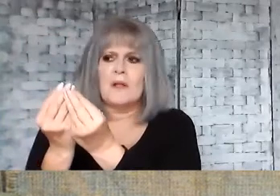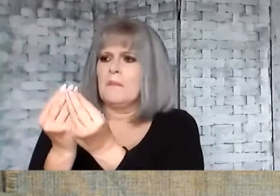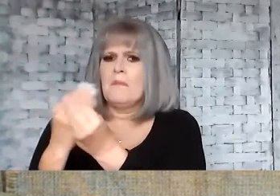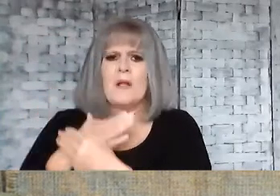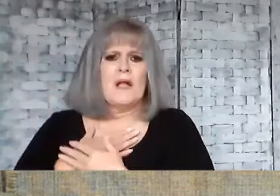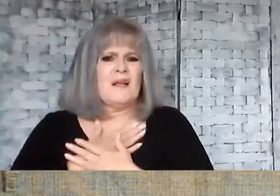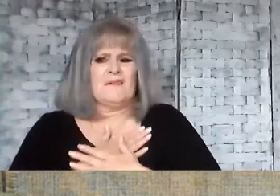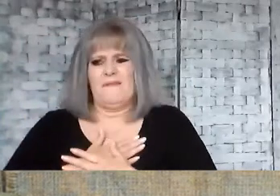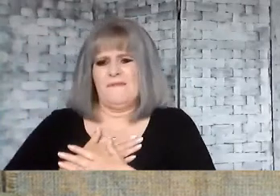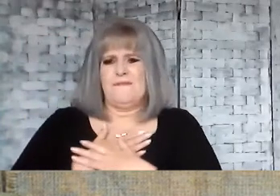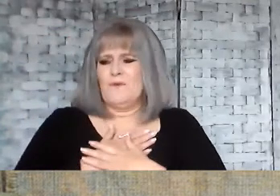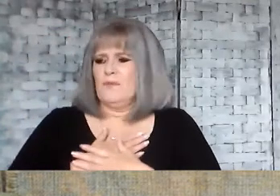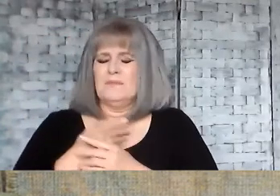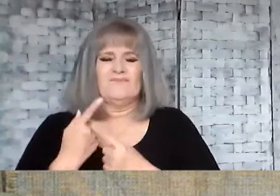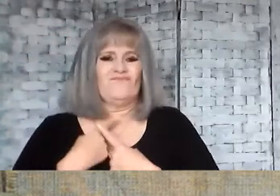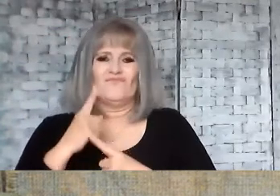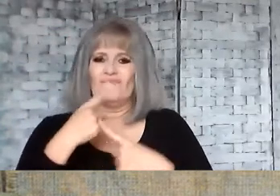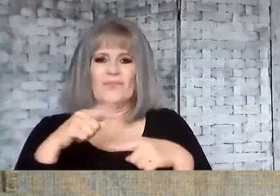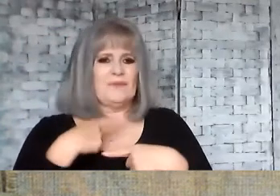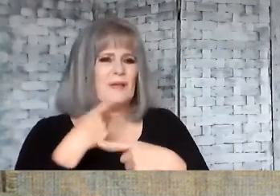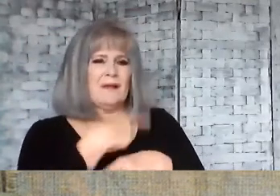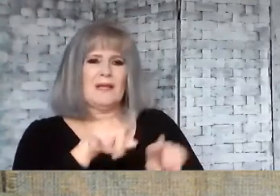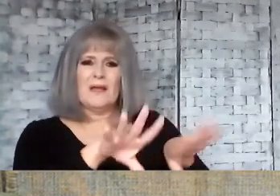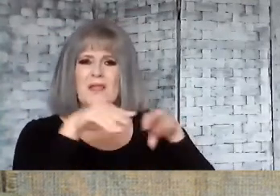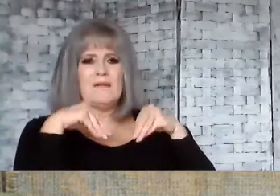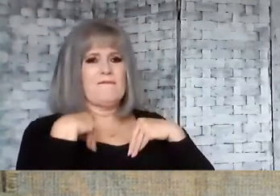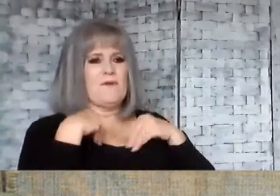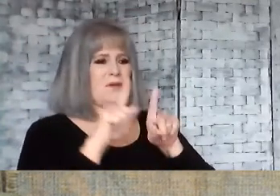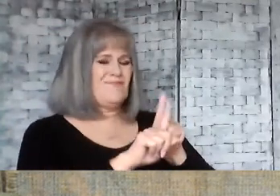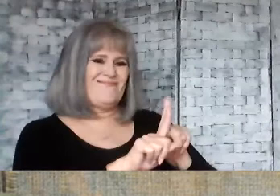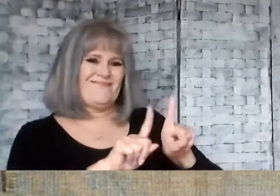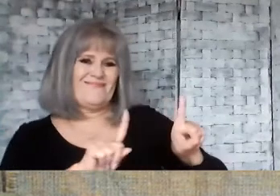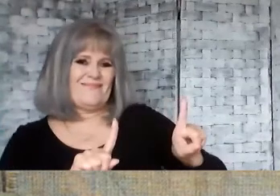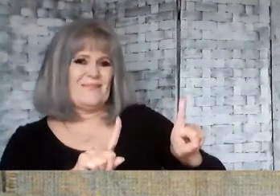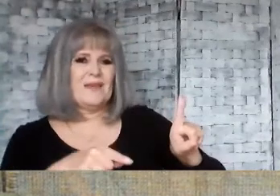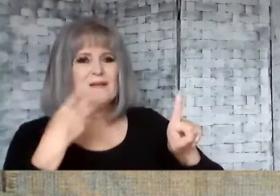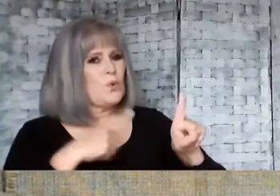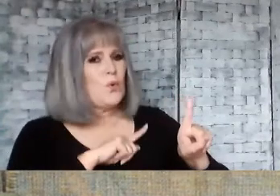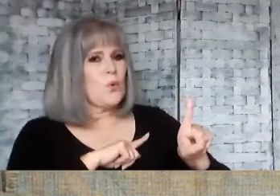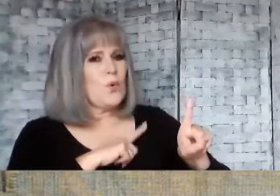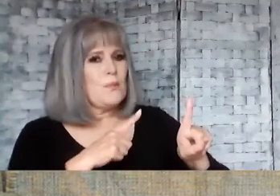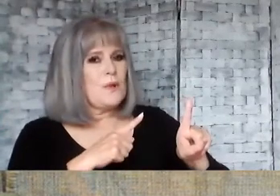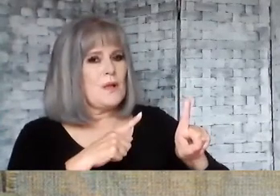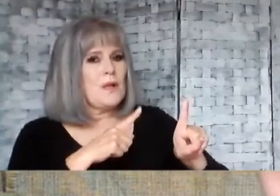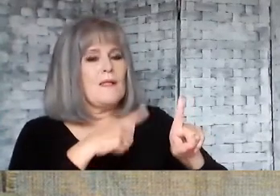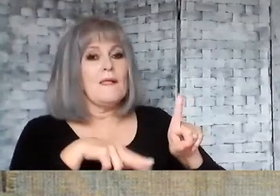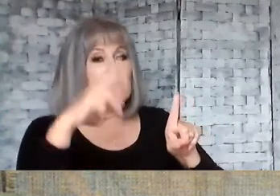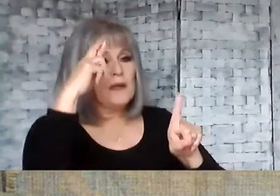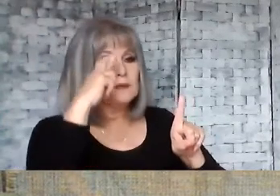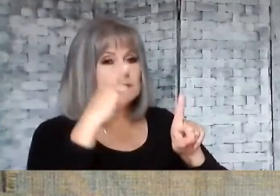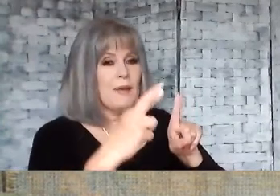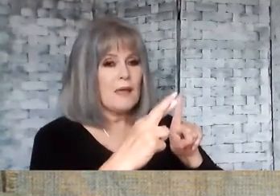verkeerde respect. Dit het afstand gebring. Ons vrees die Here, soos die Bijbel sê, maar ons sit om baie